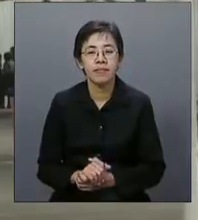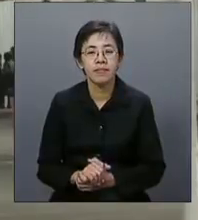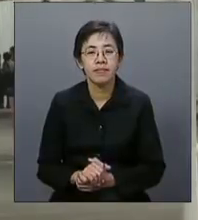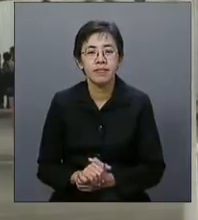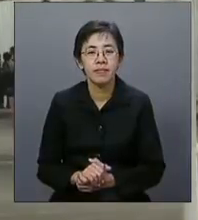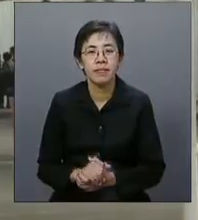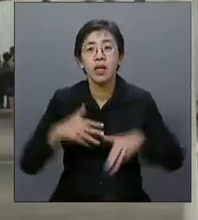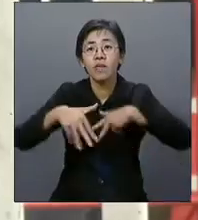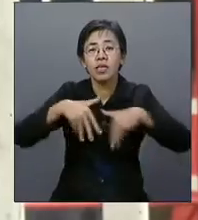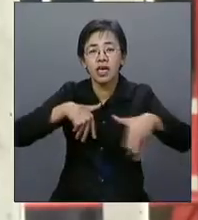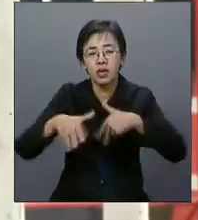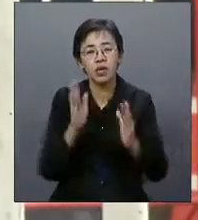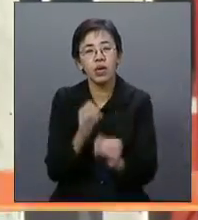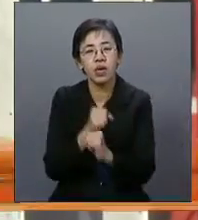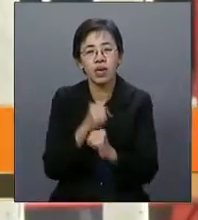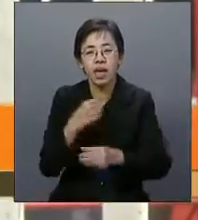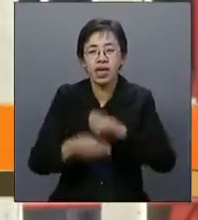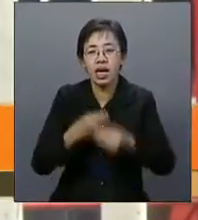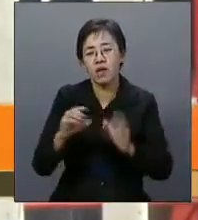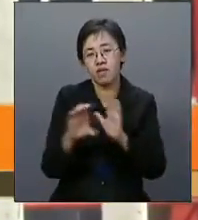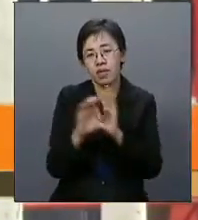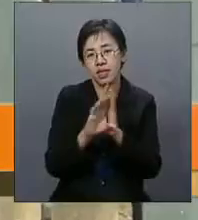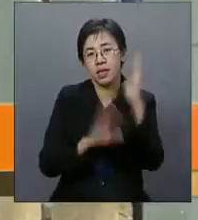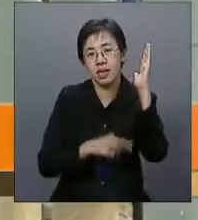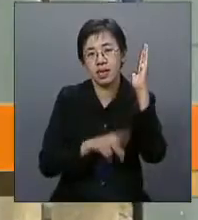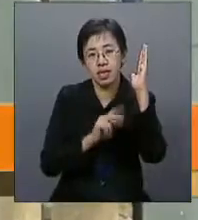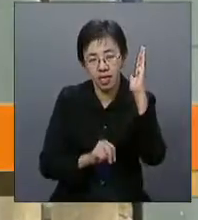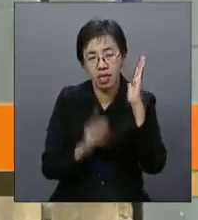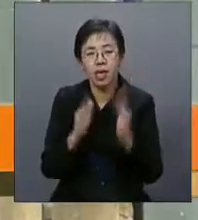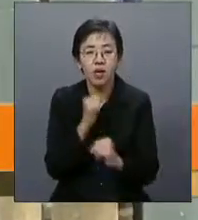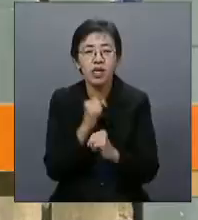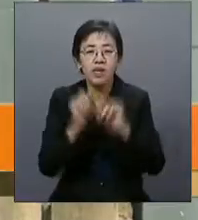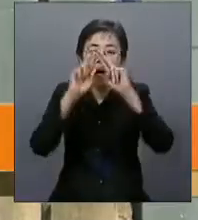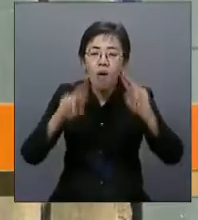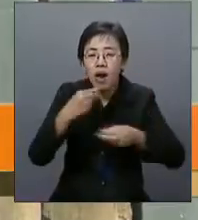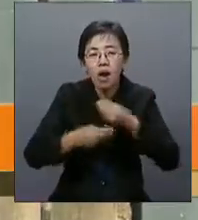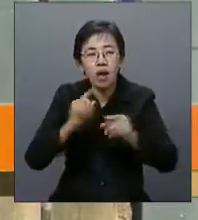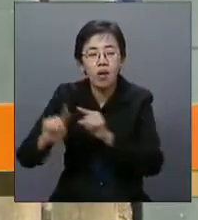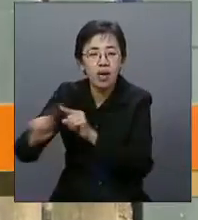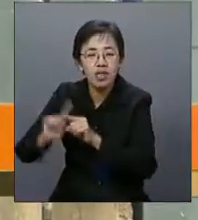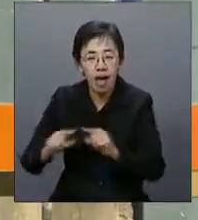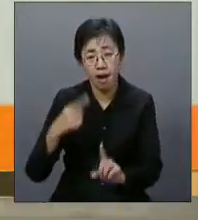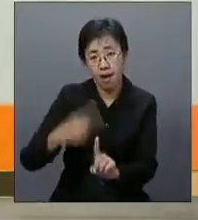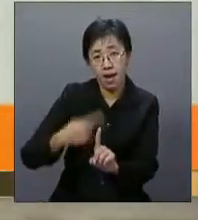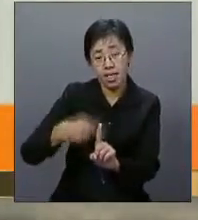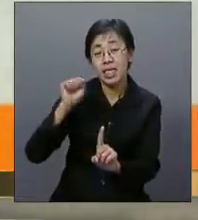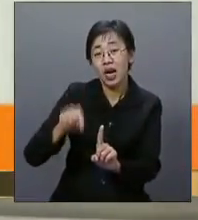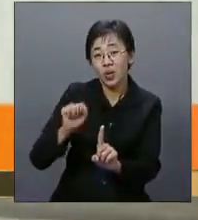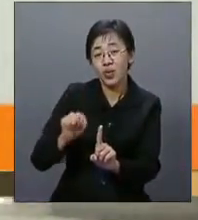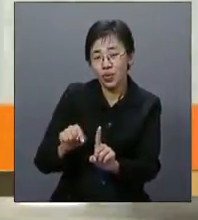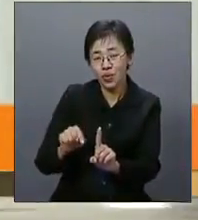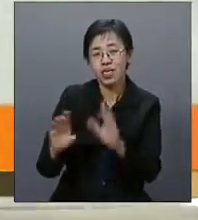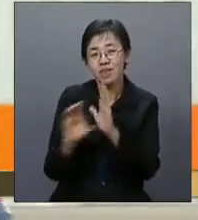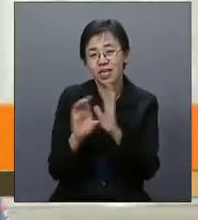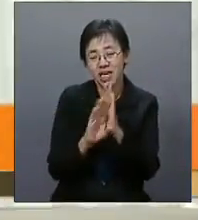ประชาชนพนักงานของห้างสรรพสินค้าบิ๊กซีจังหวัดปัตตานีและพนักงานของร้านค้าต่างๆซึ่งเช่าพื้นที่ของห้างสรรพสินค้าบิ๊กซีในการ